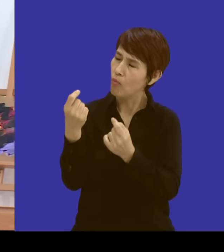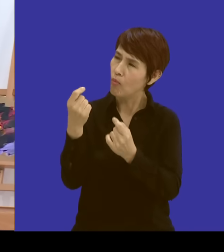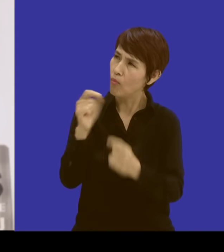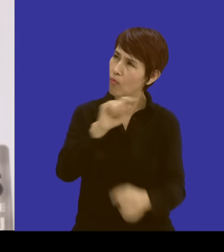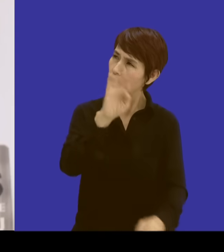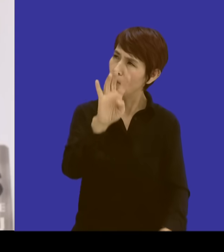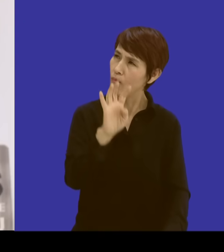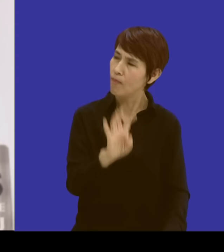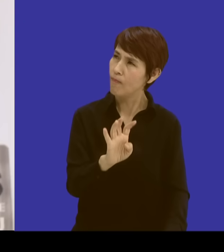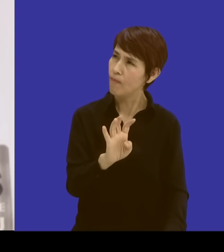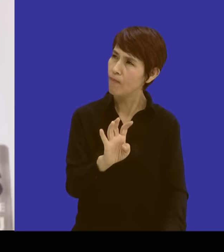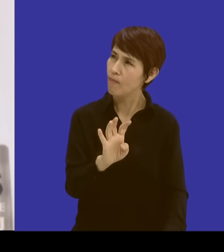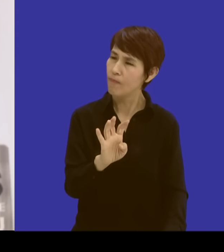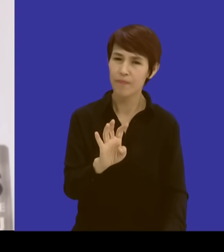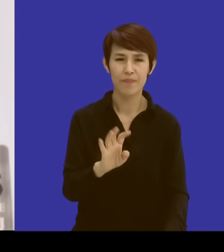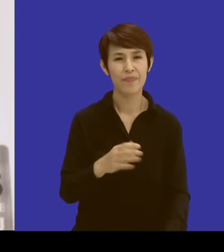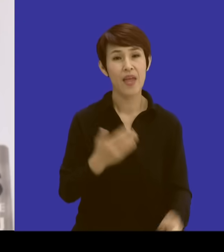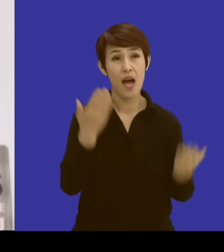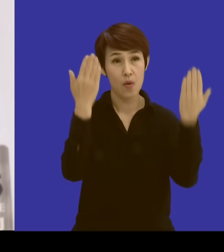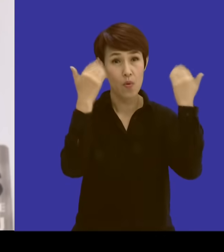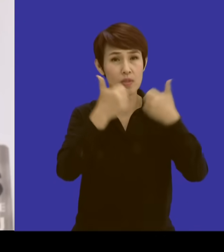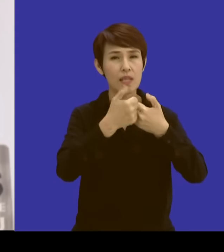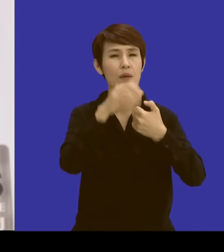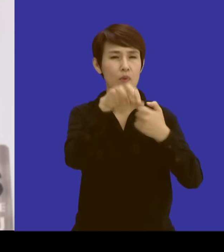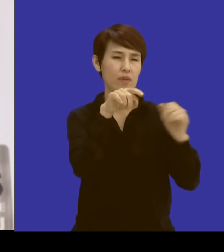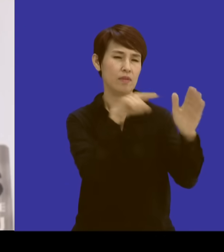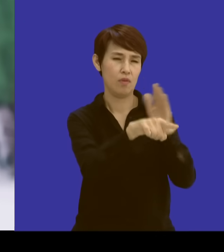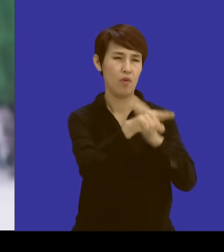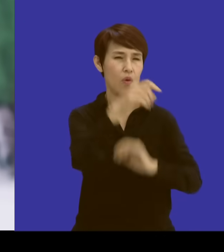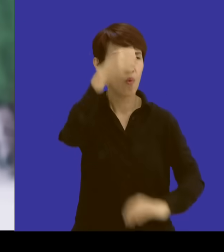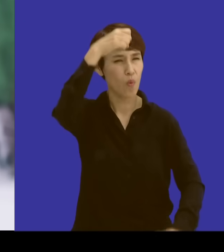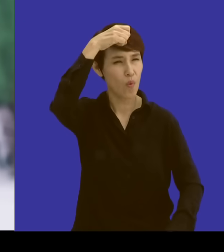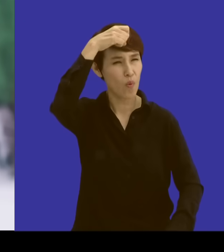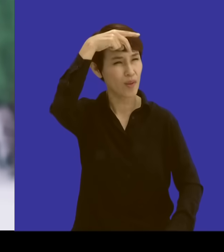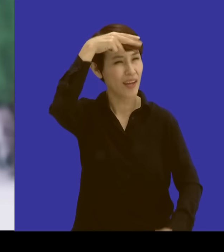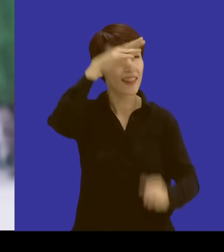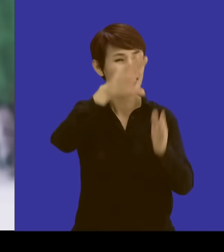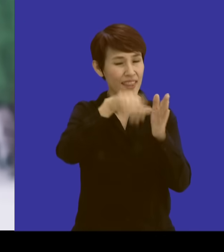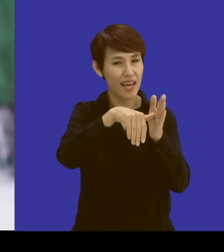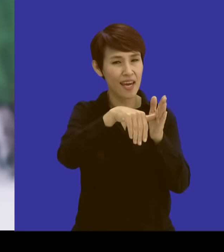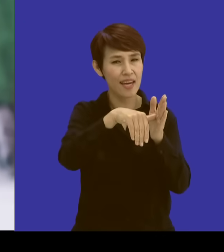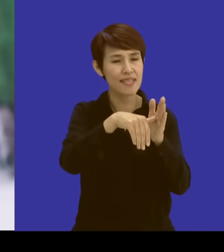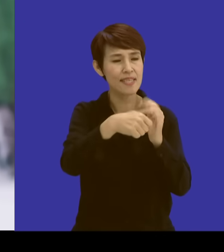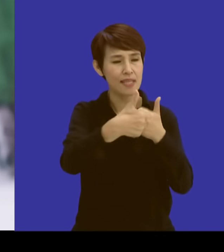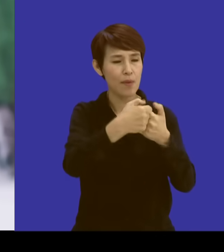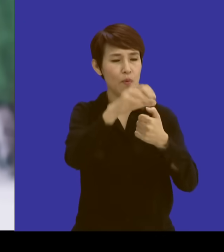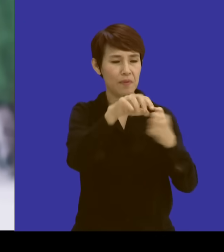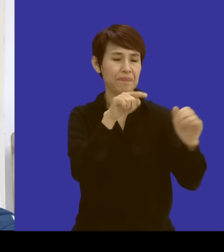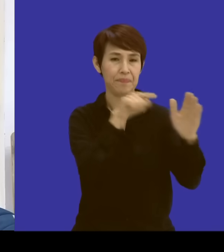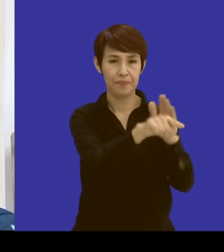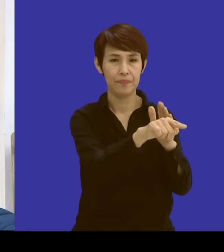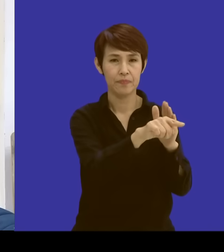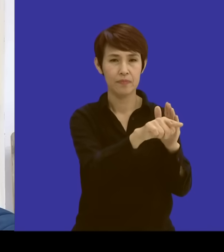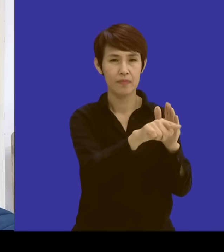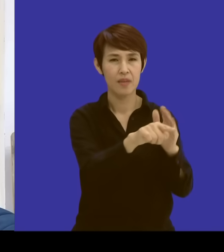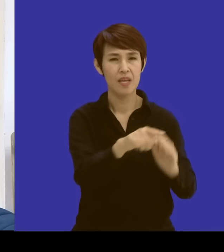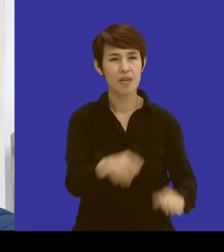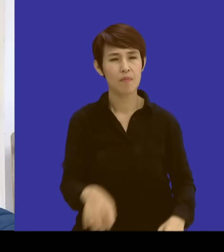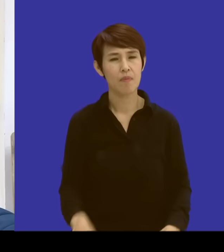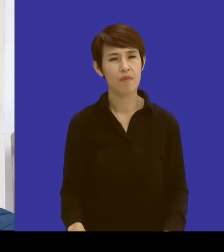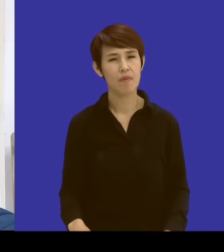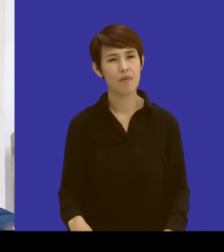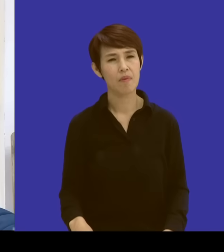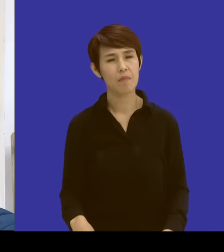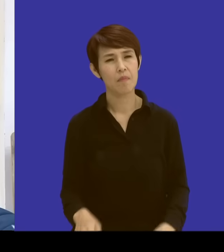어려워서 제가 학교 상담실을 찾아갔어요. 고등학교 때. 그러니까 상담실에 보통은 뭐 이성교제 뭐 이런 예,